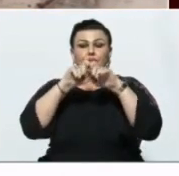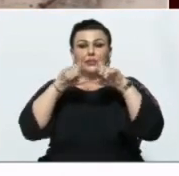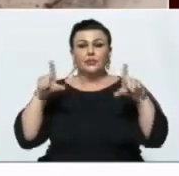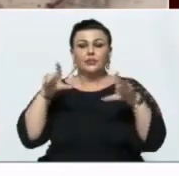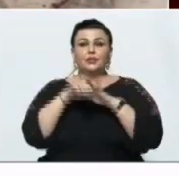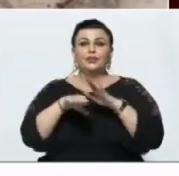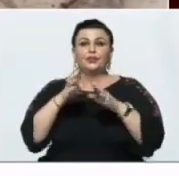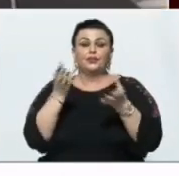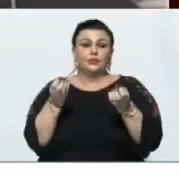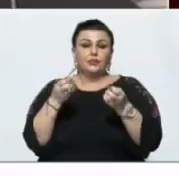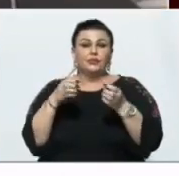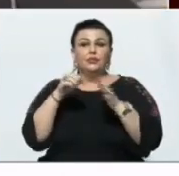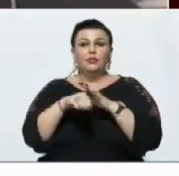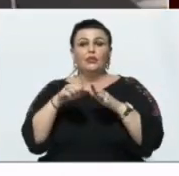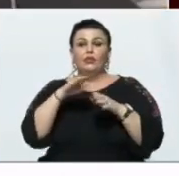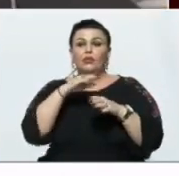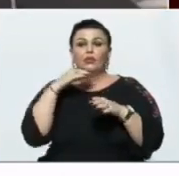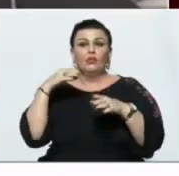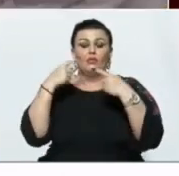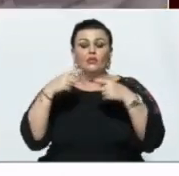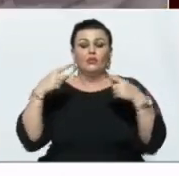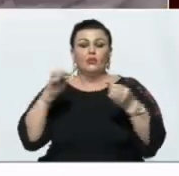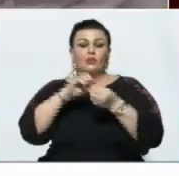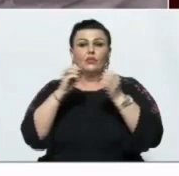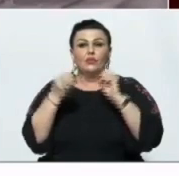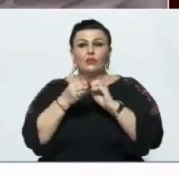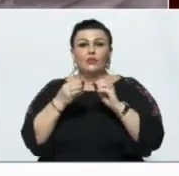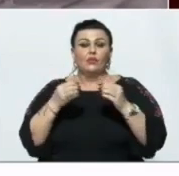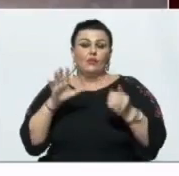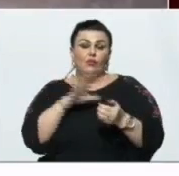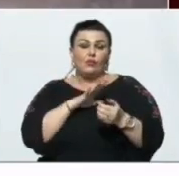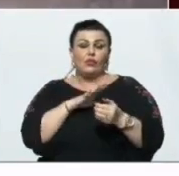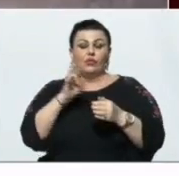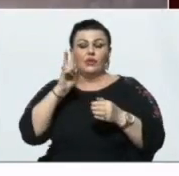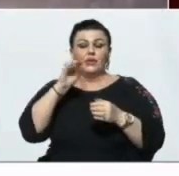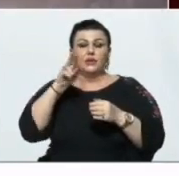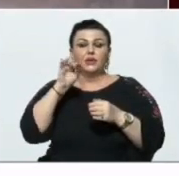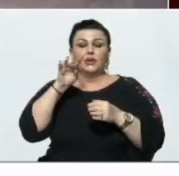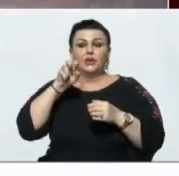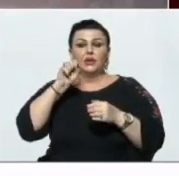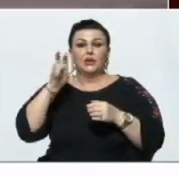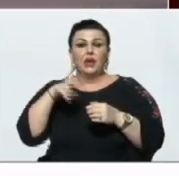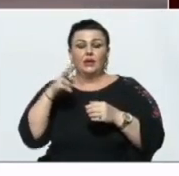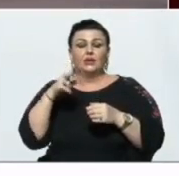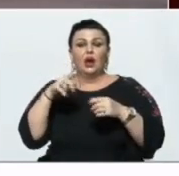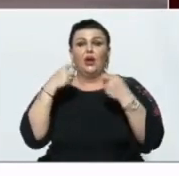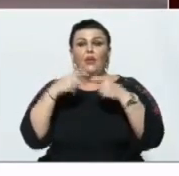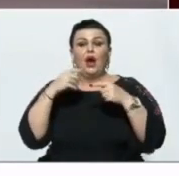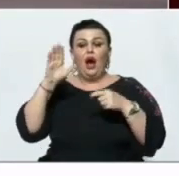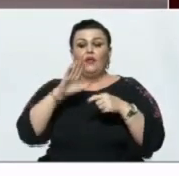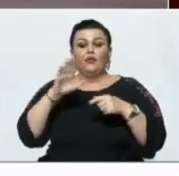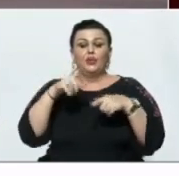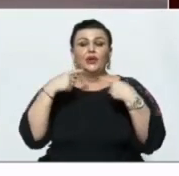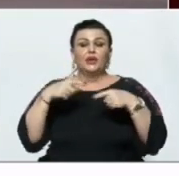getməyi, həm də bir sürü başqa problemlər yaşandı Niderlandda. Bundan başqa Avropanın